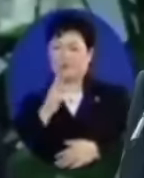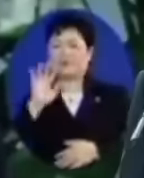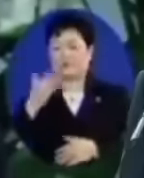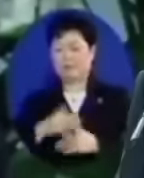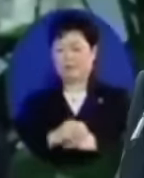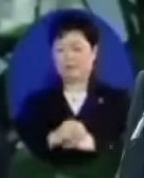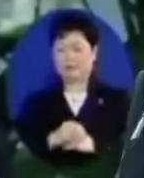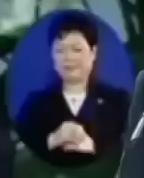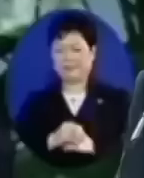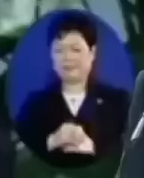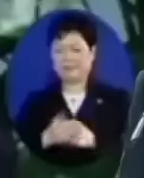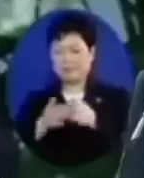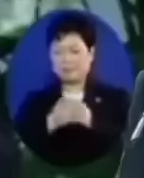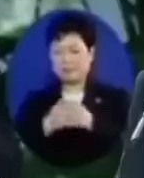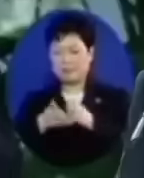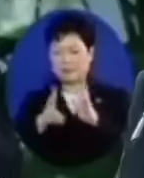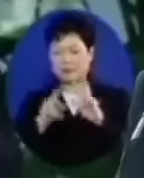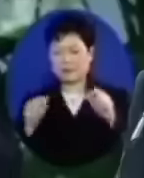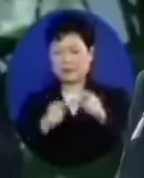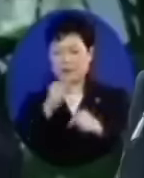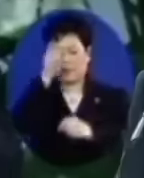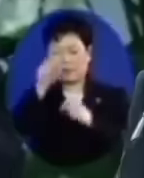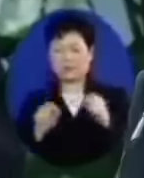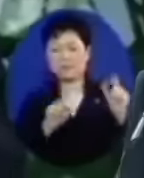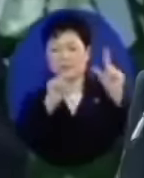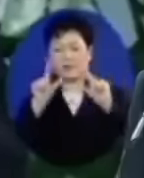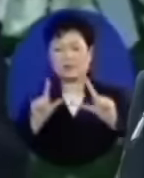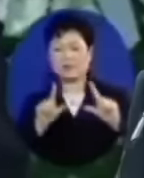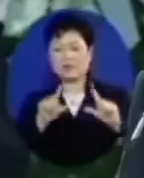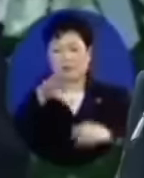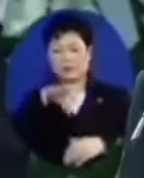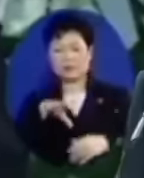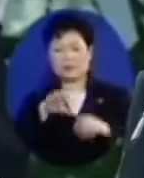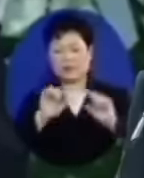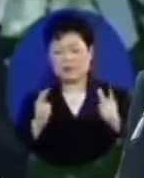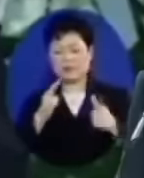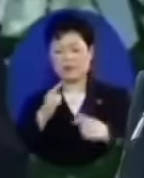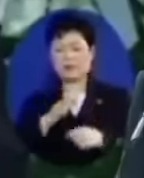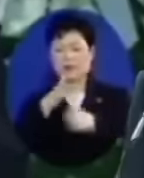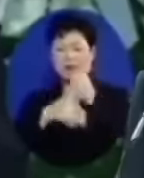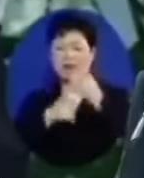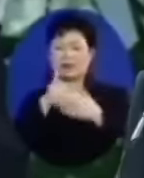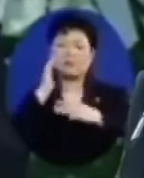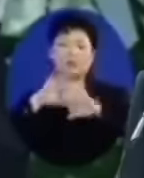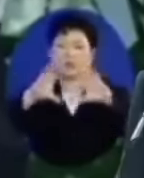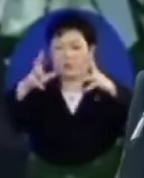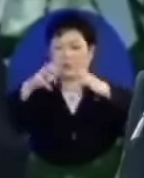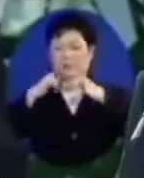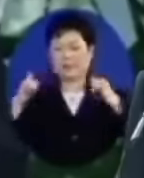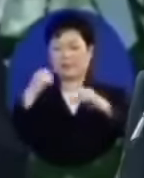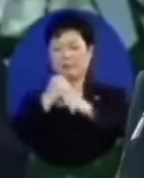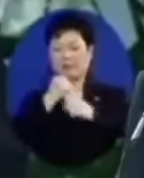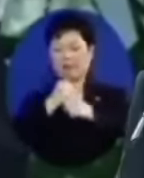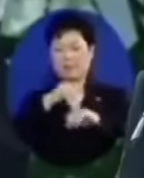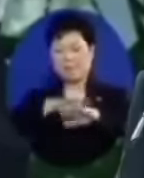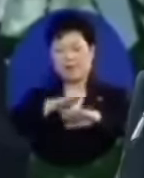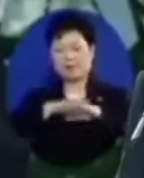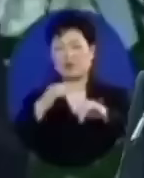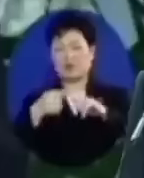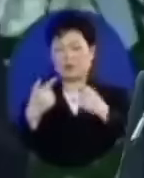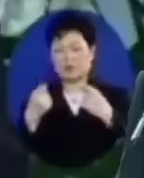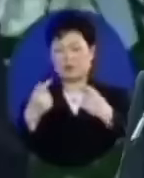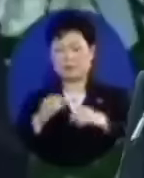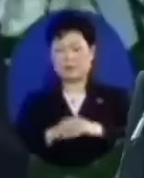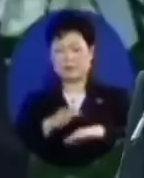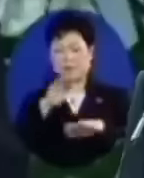것입니다. 그러므로 이 땅은 영원히 살 곳이 아니야 하나님의 천국 백성을 만들어내는 텃밭이므로 우리가